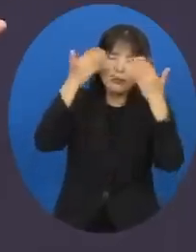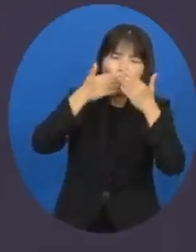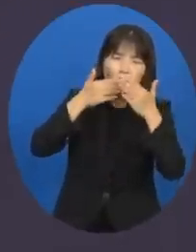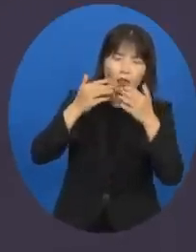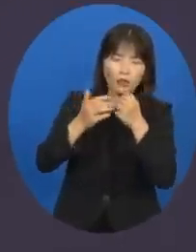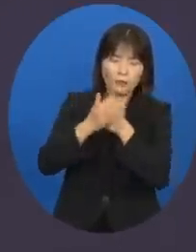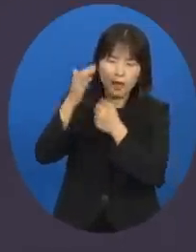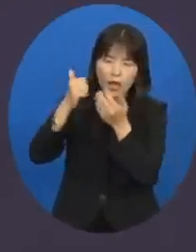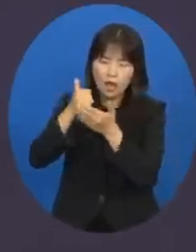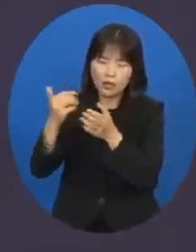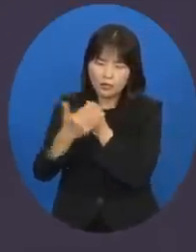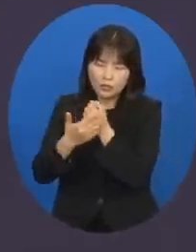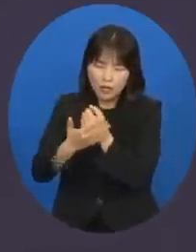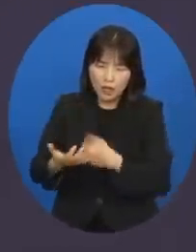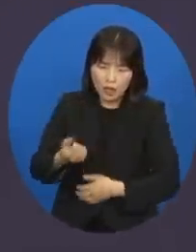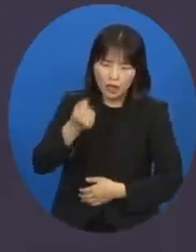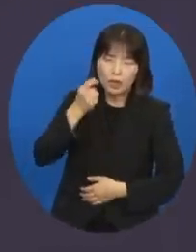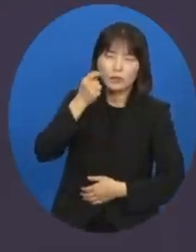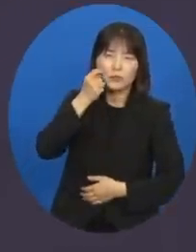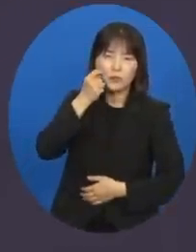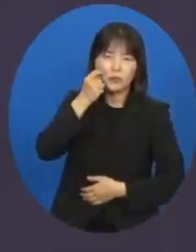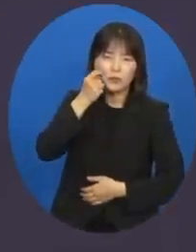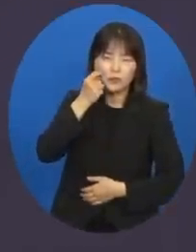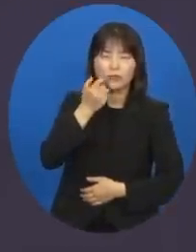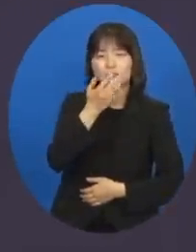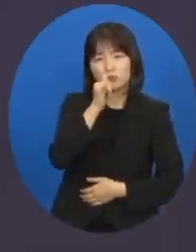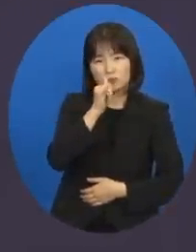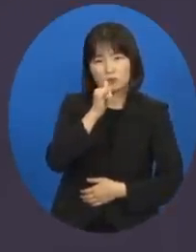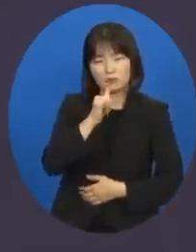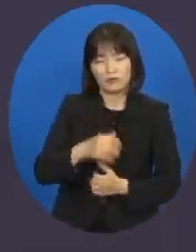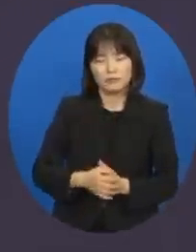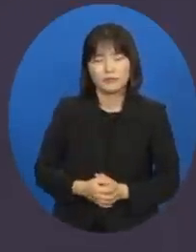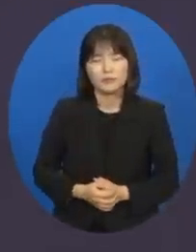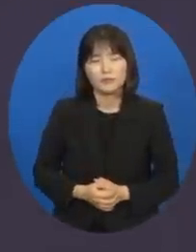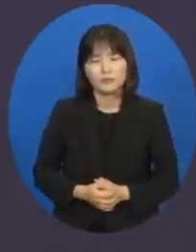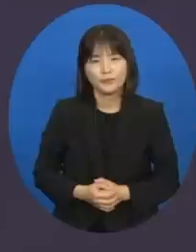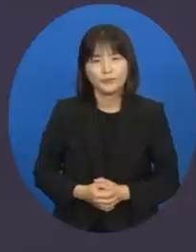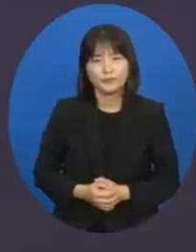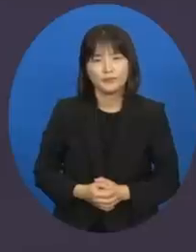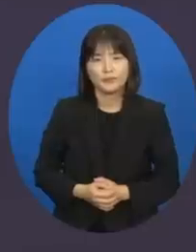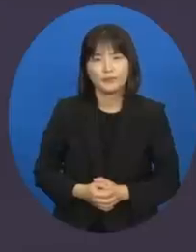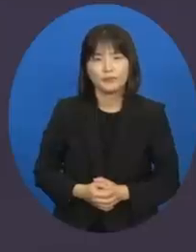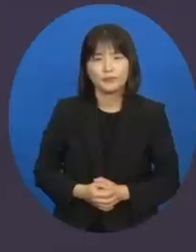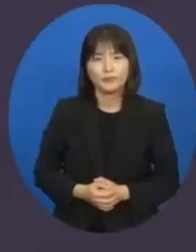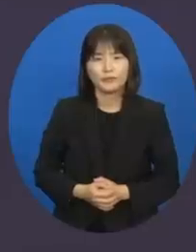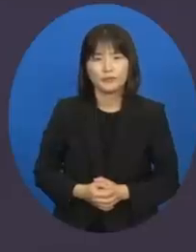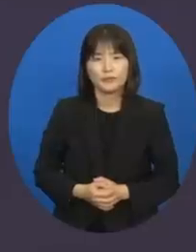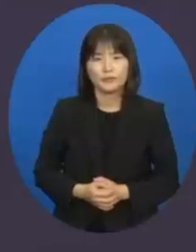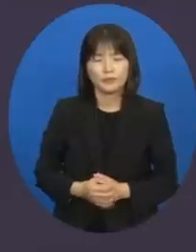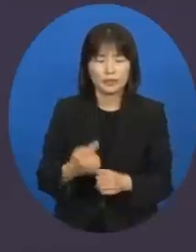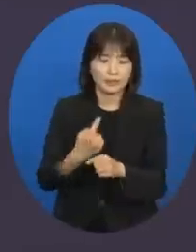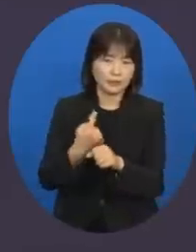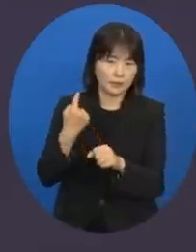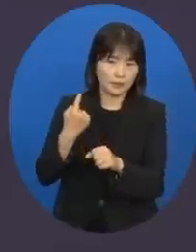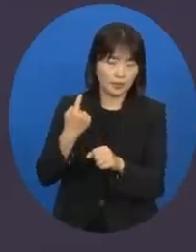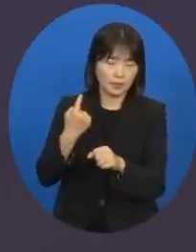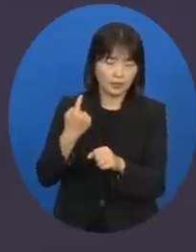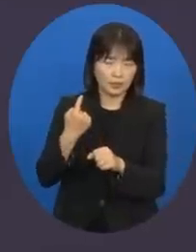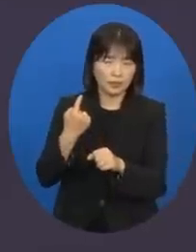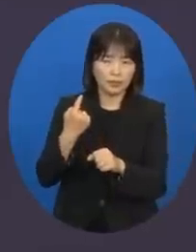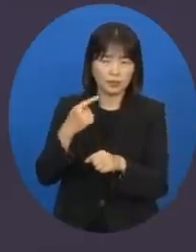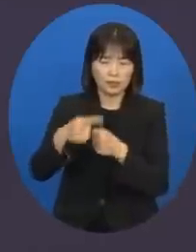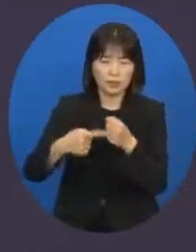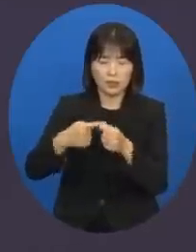누리지 못하는 그런 일이 있을 수 있다는 거예요. 혹시 그거 아니냐는 거죠. 작년 연말에 말씀을 전했을